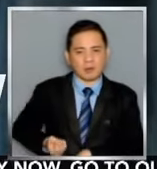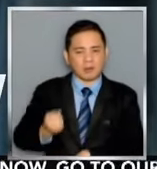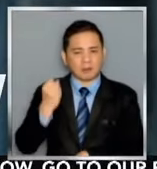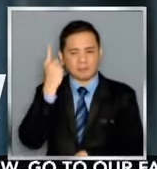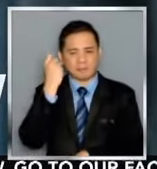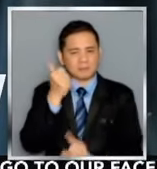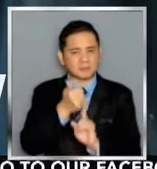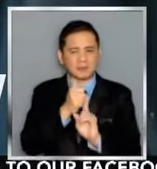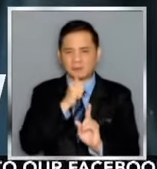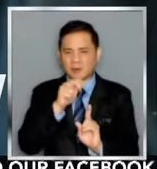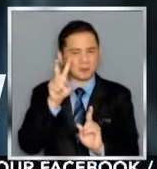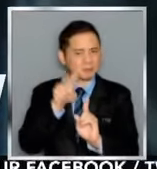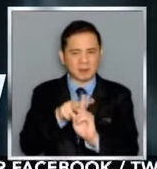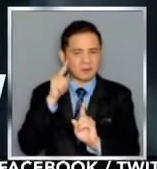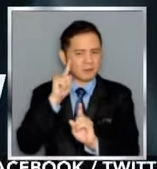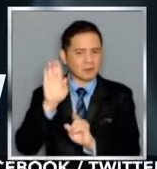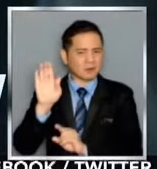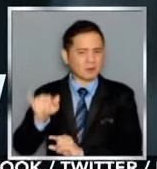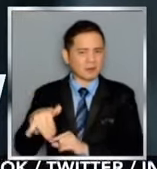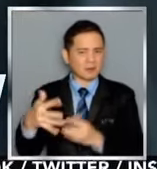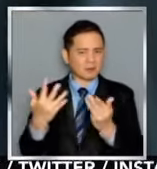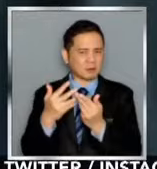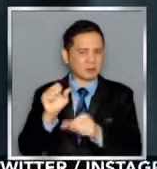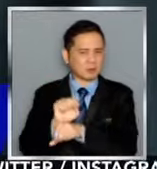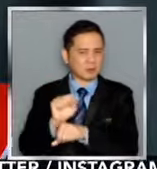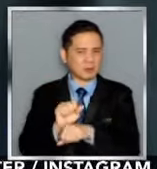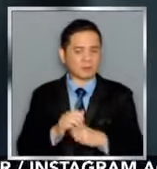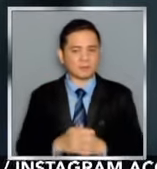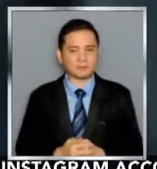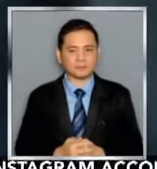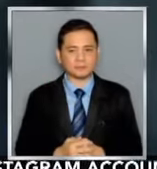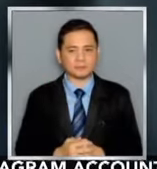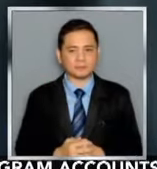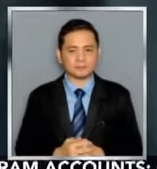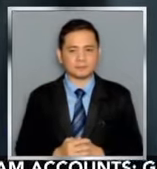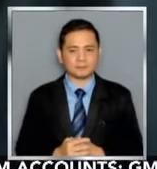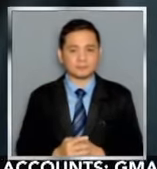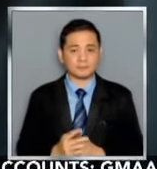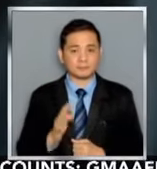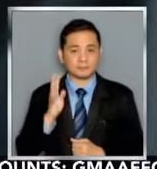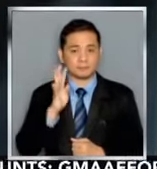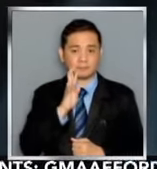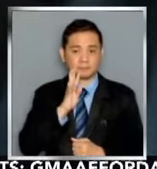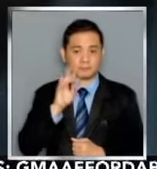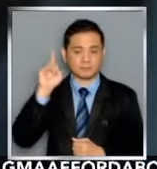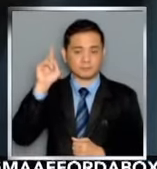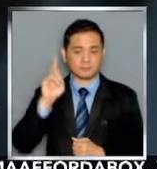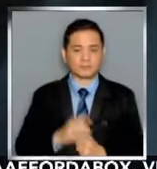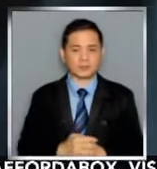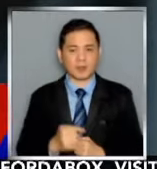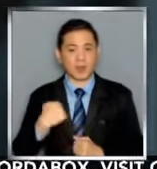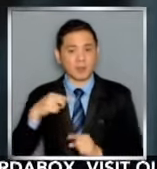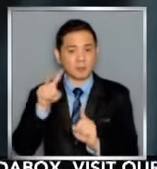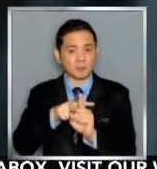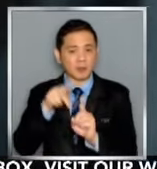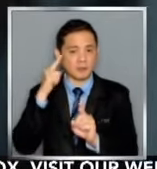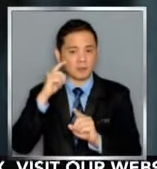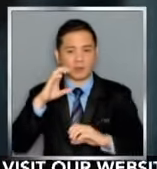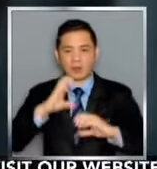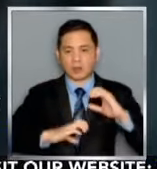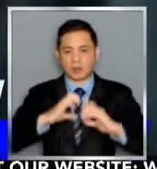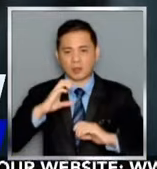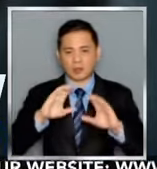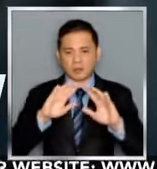saan is sales agent or chat support sa isang construction company. Ngayon, nang binigyan na